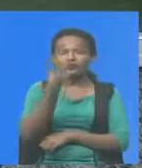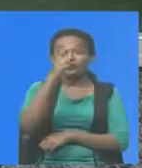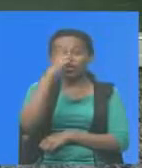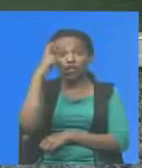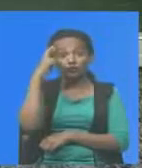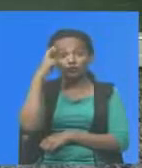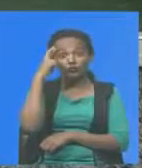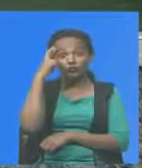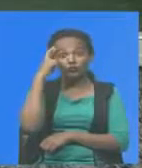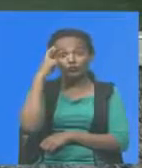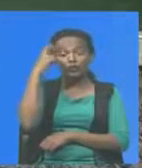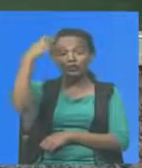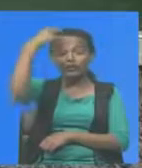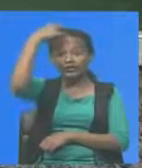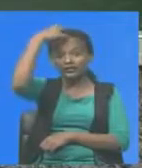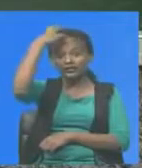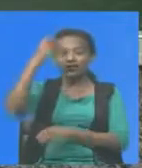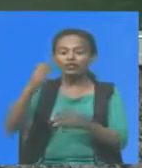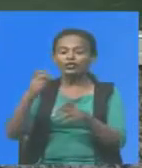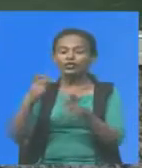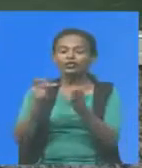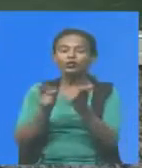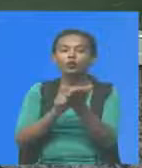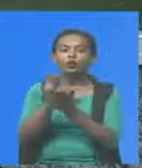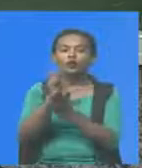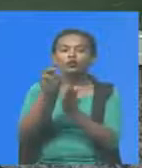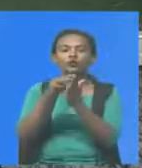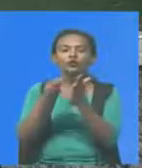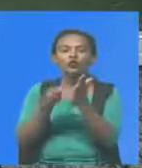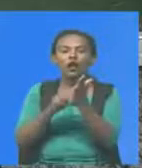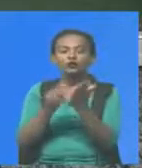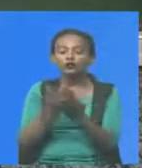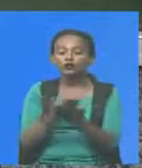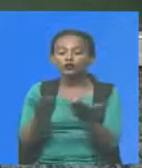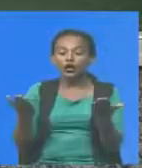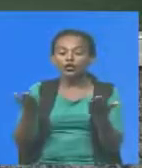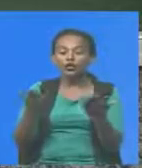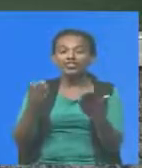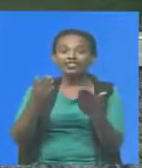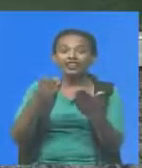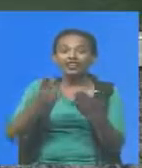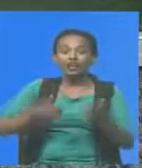ምክንያቱም መንግስት የዲሞክራሲያዊ ስርዓት ጉዳይ የህልውና